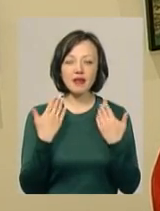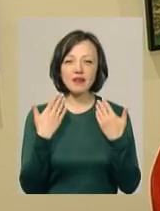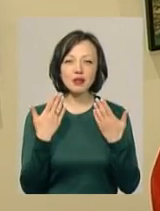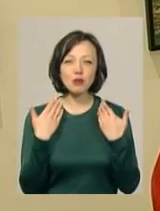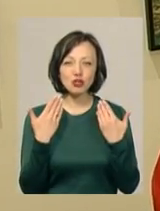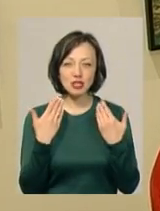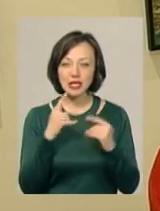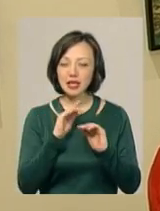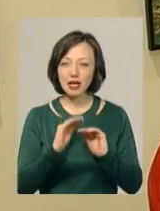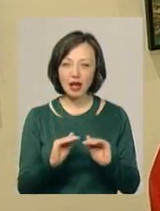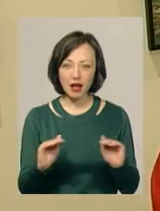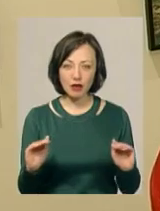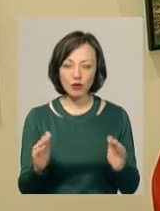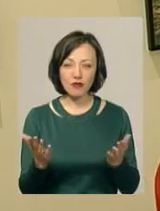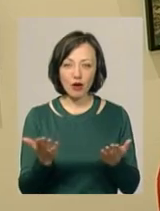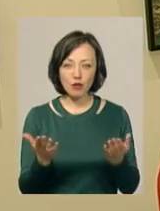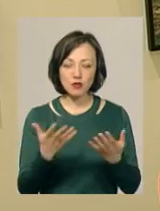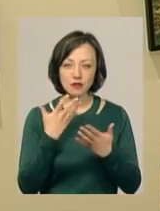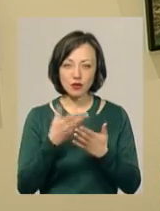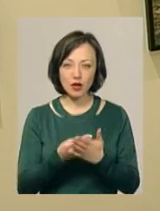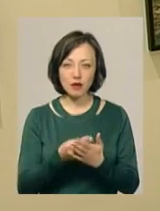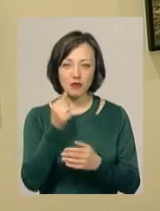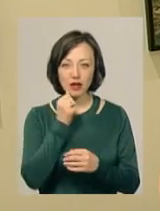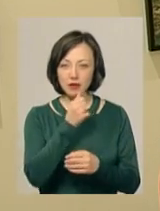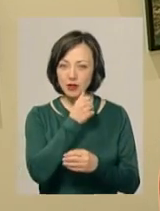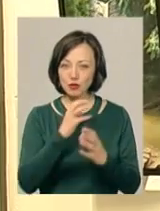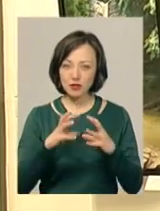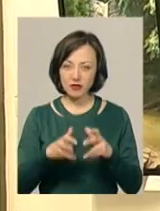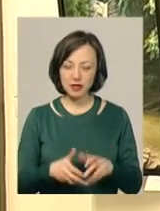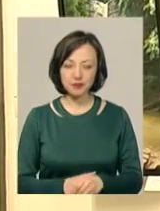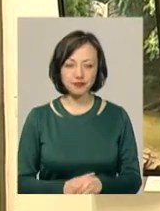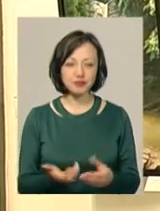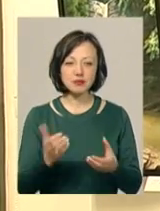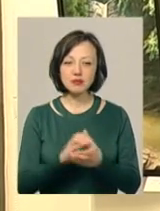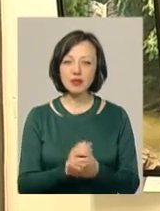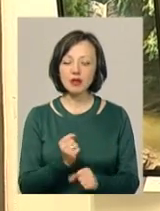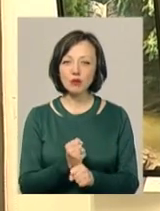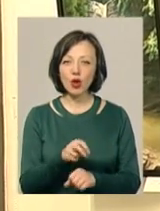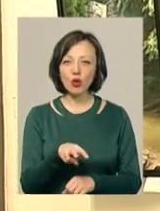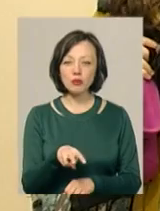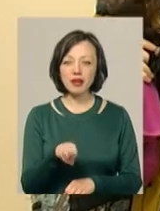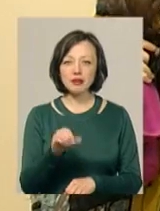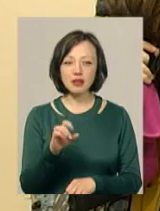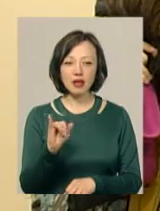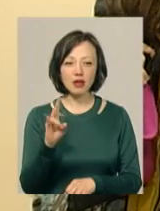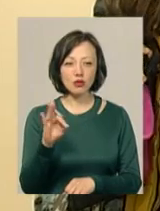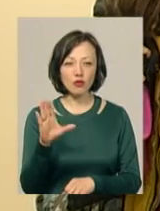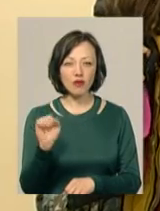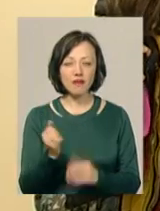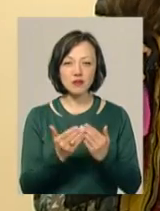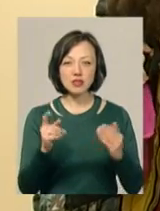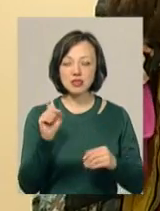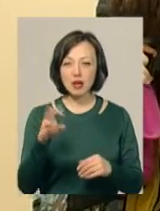відпочити тихенько в якомусь своєму втаємничому світі. Ознайомитися з роботами Людмили Татаріної можна у виставковій